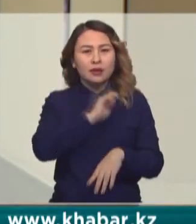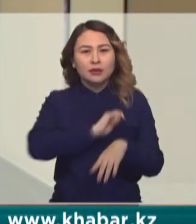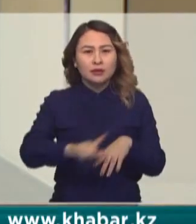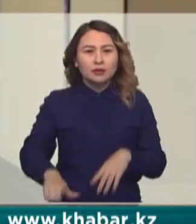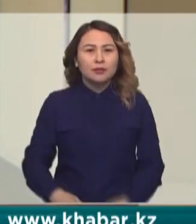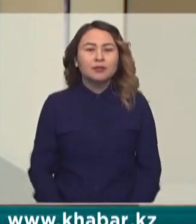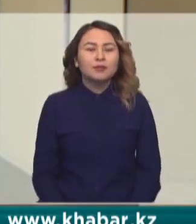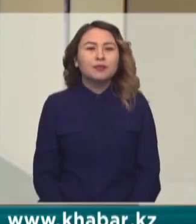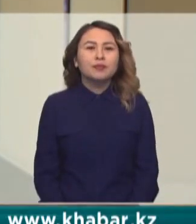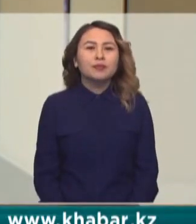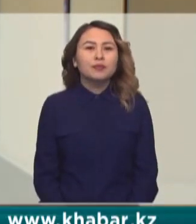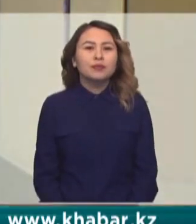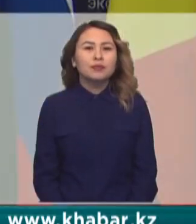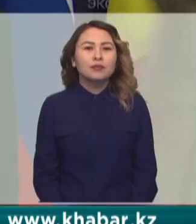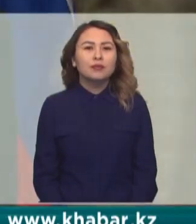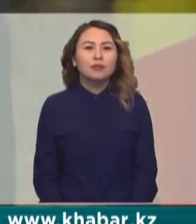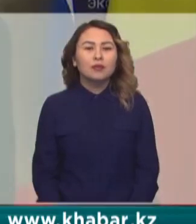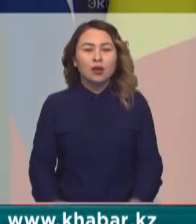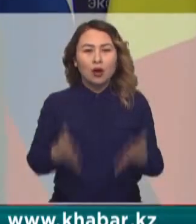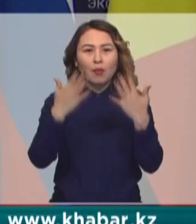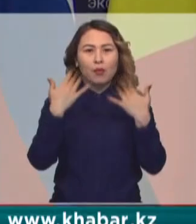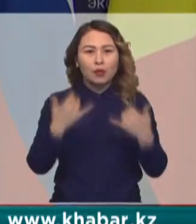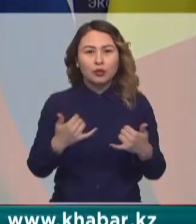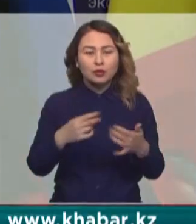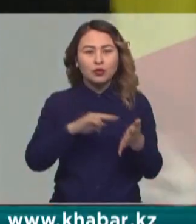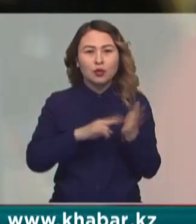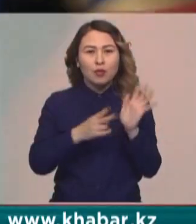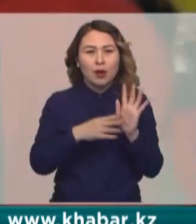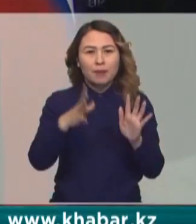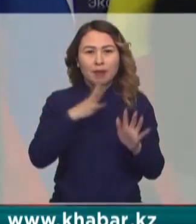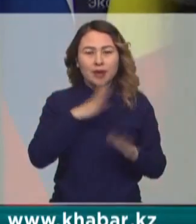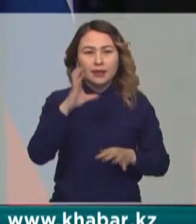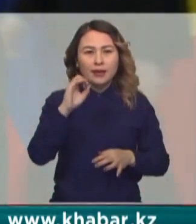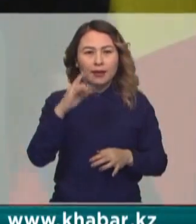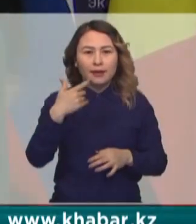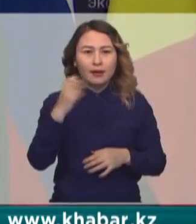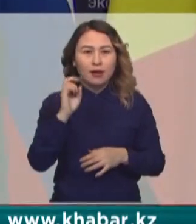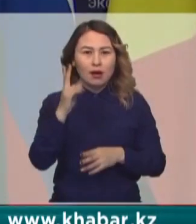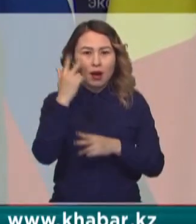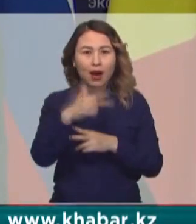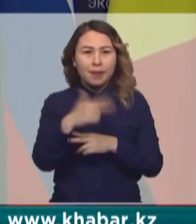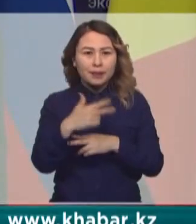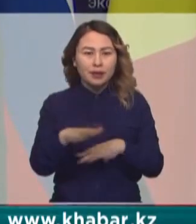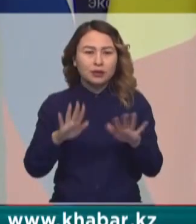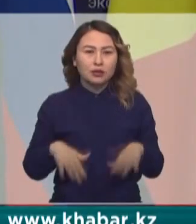жобасы. Бүгінгі жобамыз сергек комплексі. Бүгінгі күнге